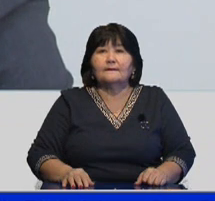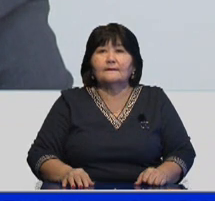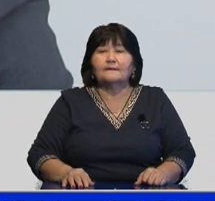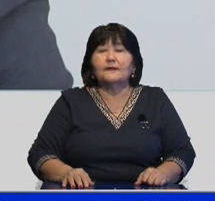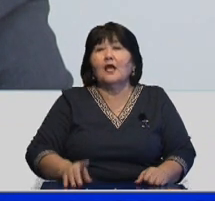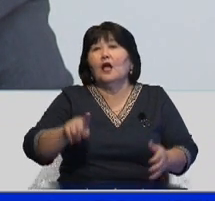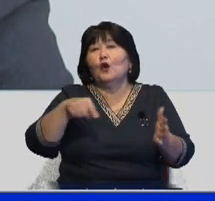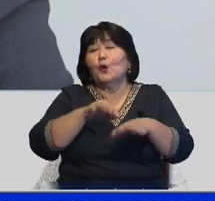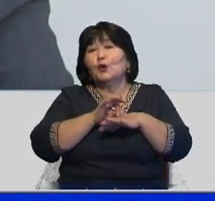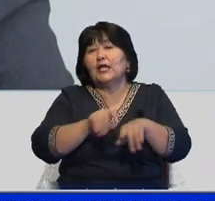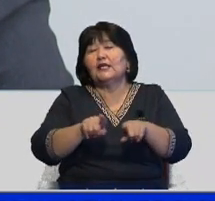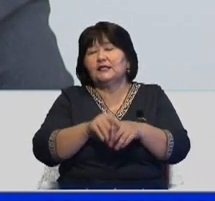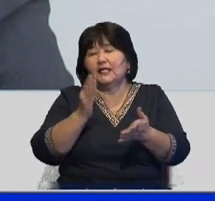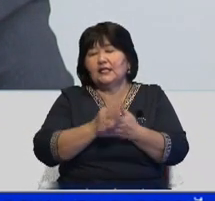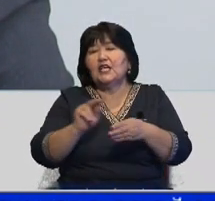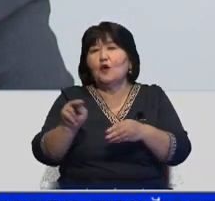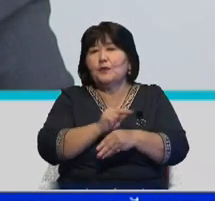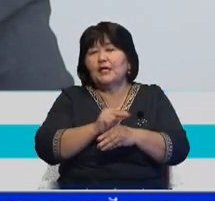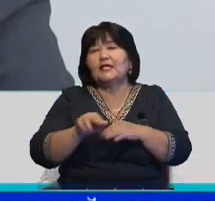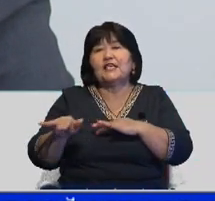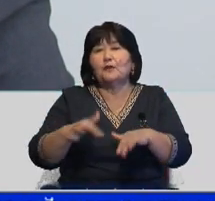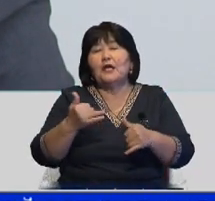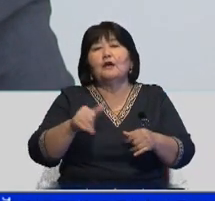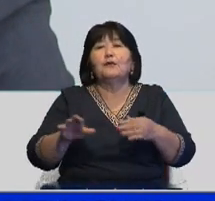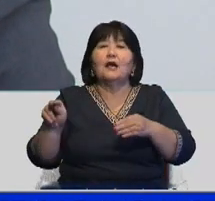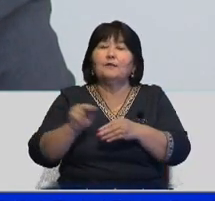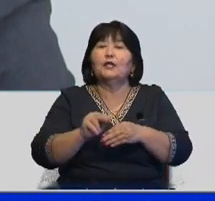В городе организуются и проводятся профилактические мероприятия по